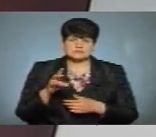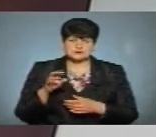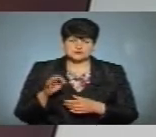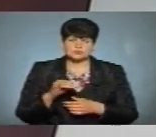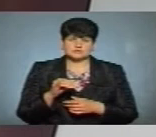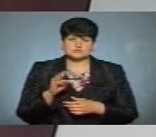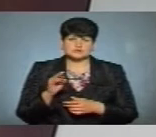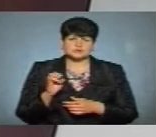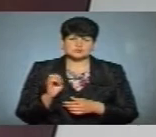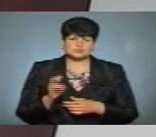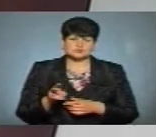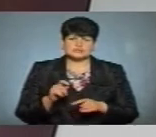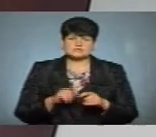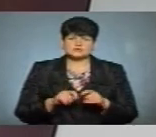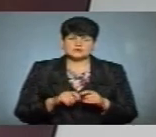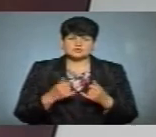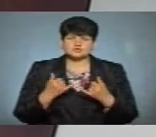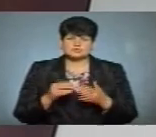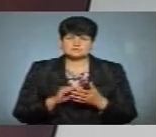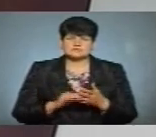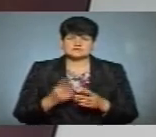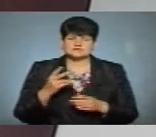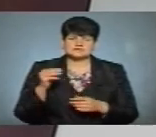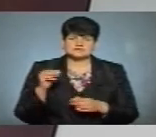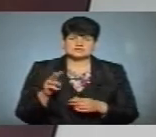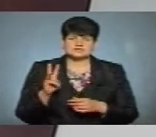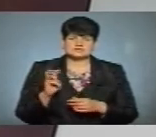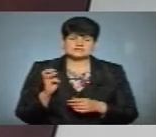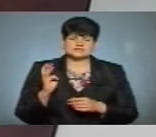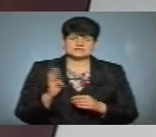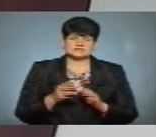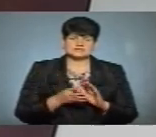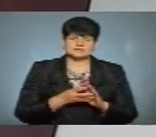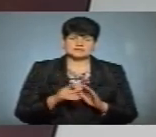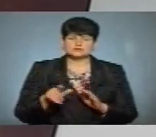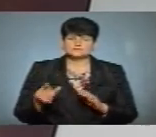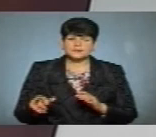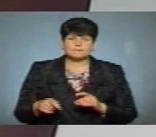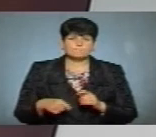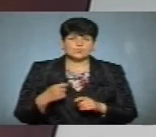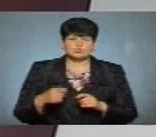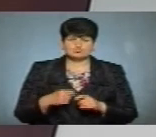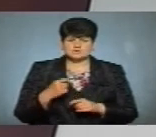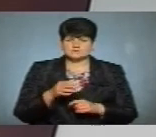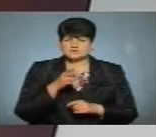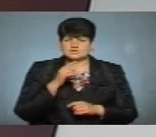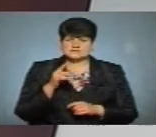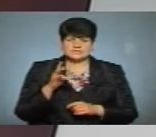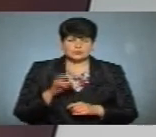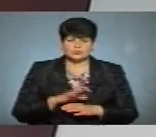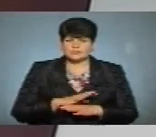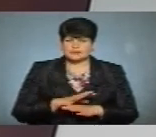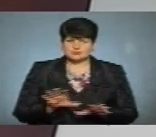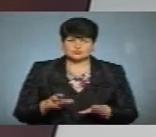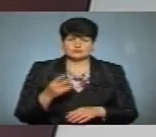За його словами, тестування сьогодні складали 2339 осіб. Порушень під час зовнішнього незалежного оцінювання не було.